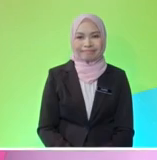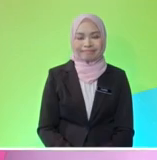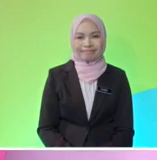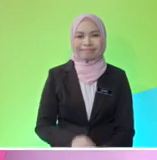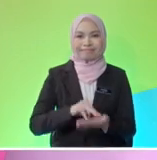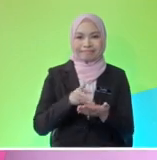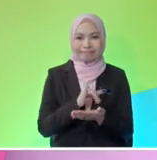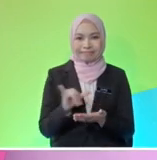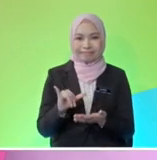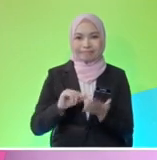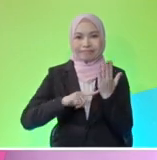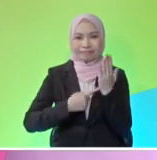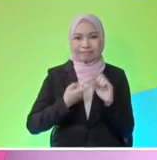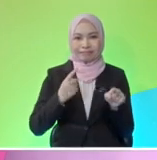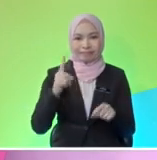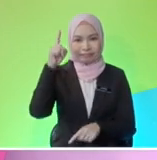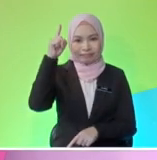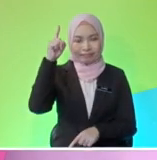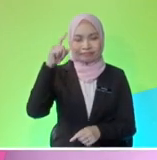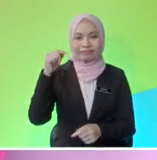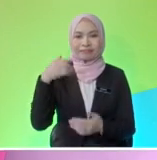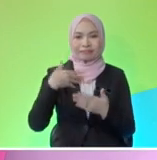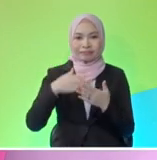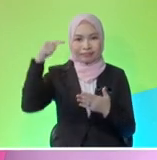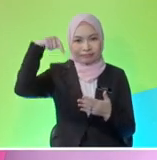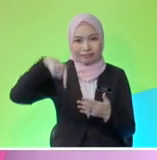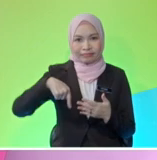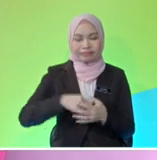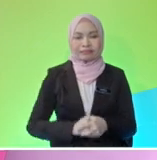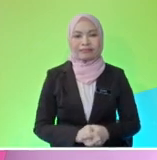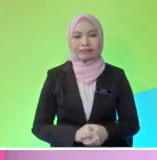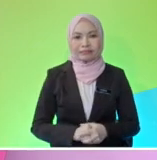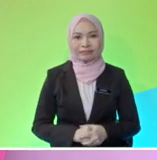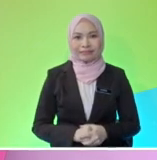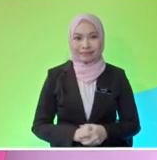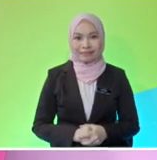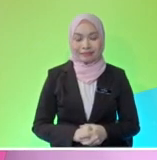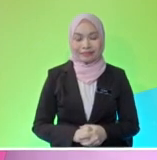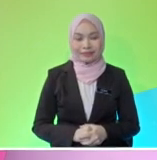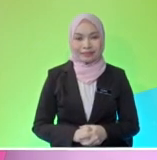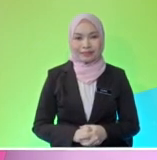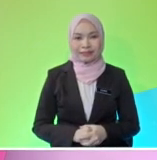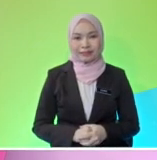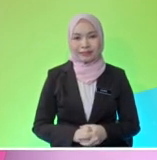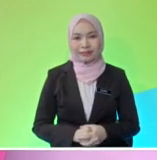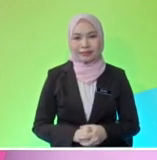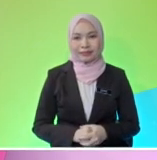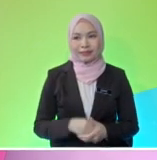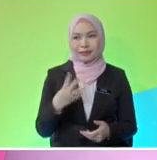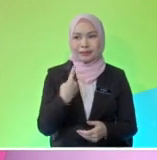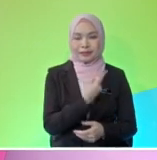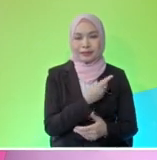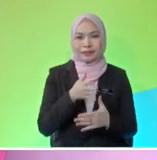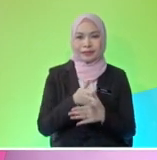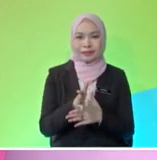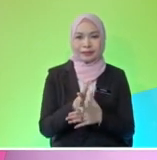cikgu kat sini adalah mula daripada atas, okey? Ya, betul. Apa-apa yang kita buat masa menulis mesti mula daripada atas. Okey, baik, kita teruskan.